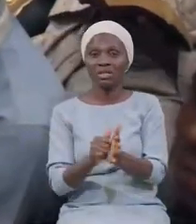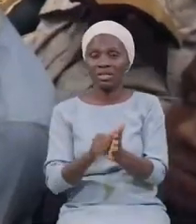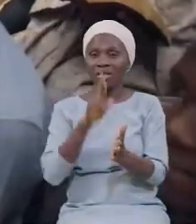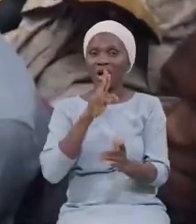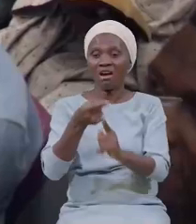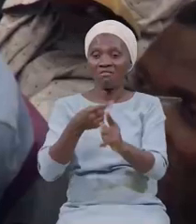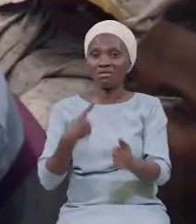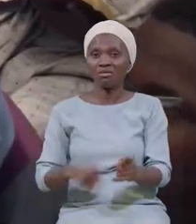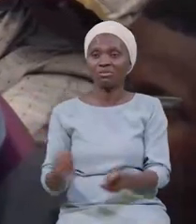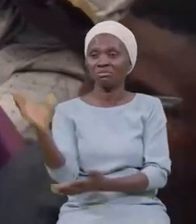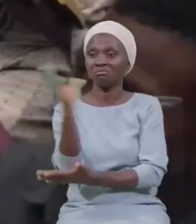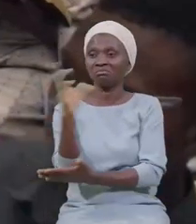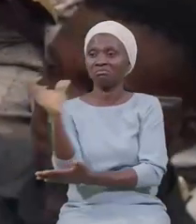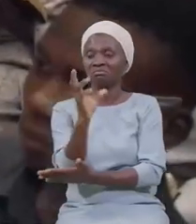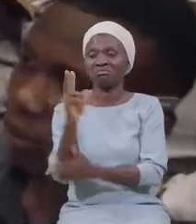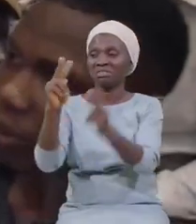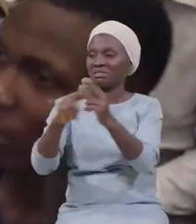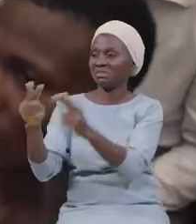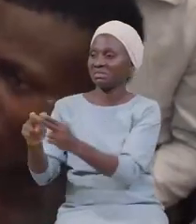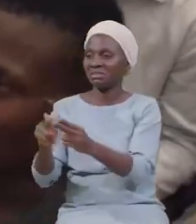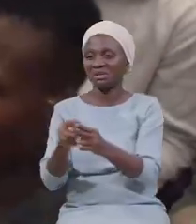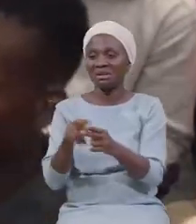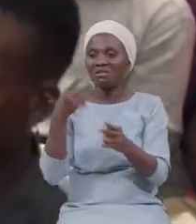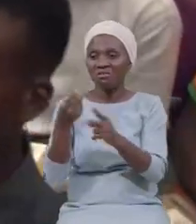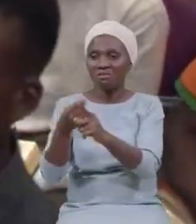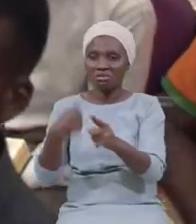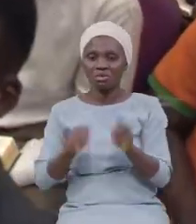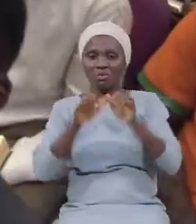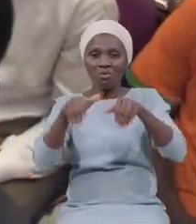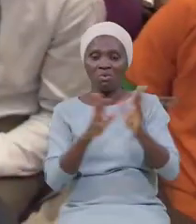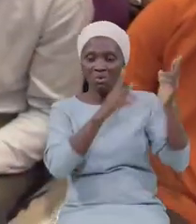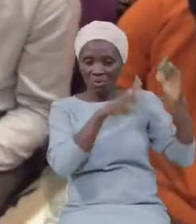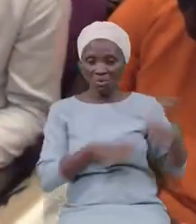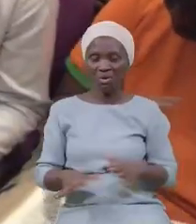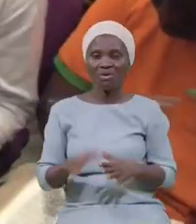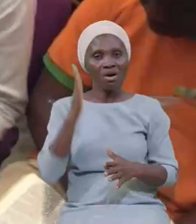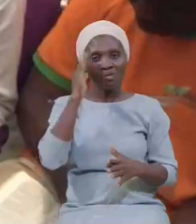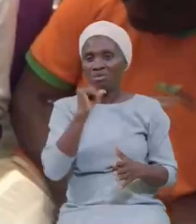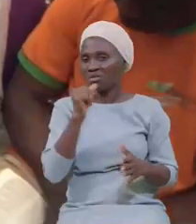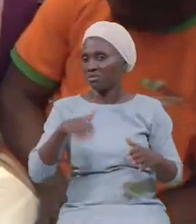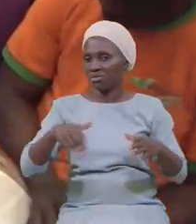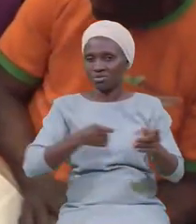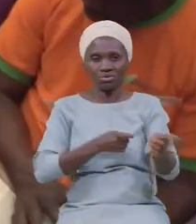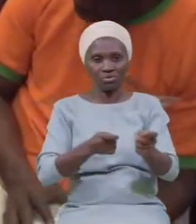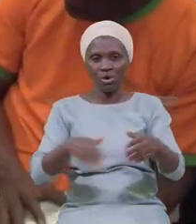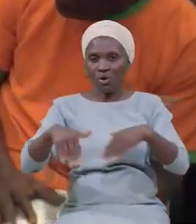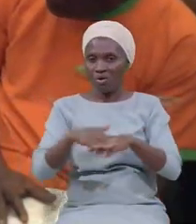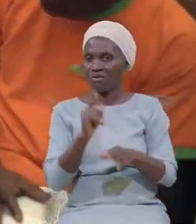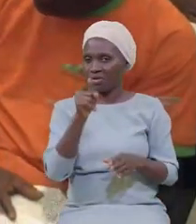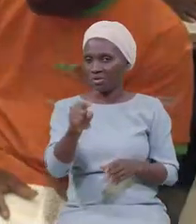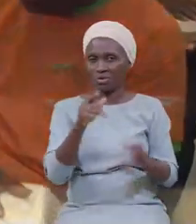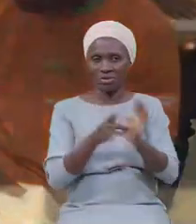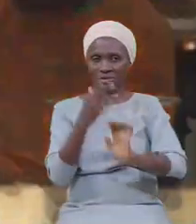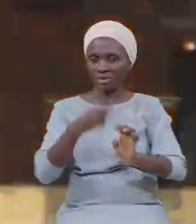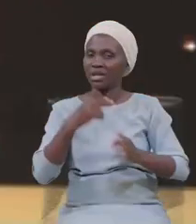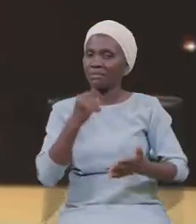de mauvais desseins du village et du fleuve ne vont pas régner sur vous. Pourquoi dirait-on parmi les